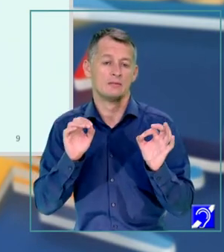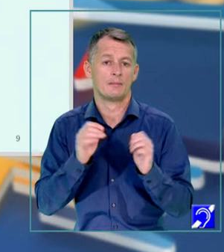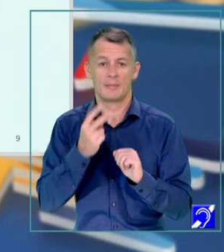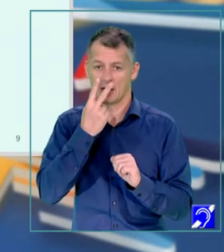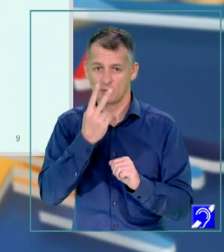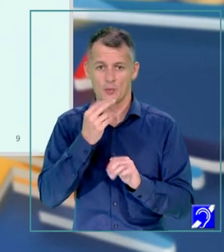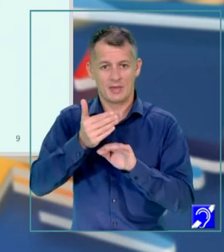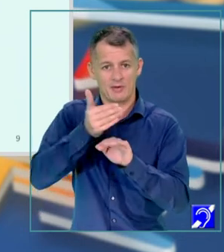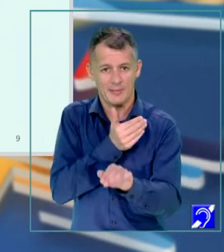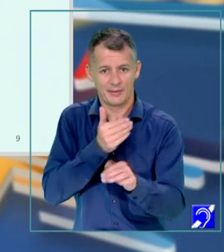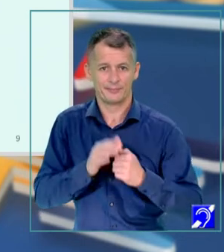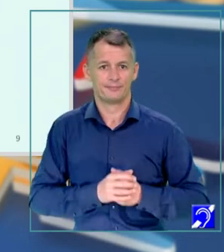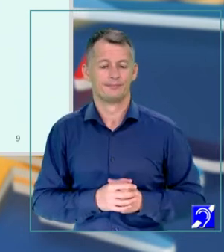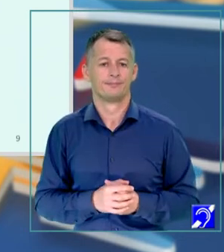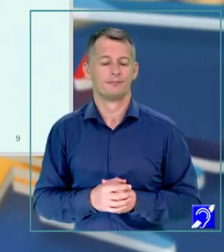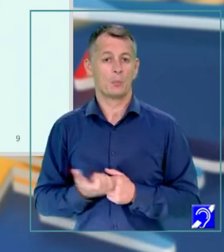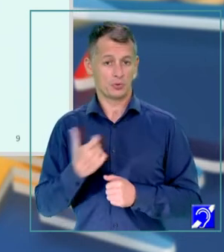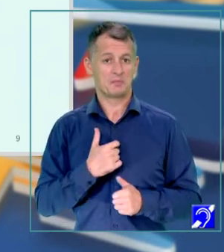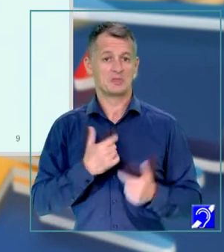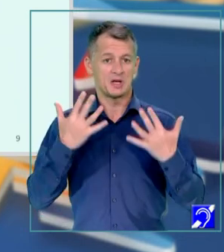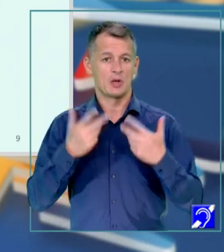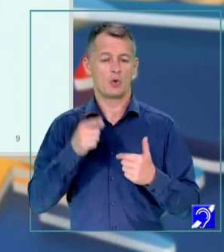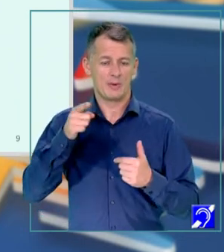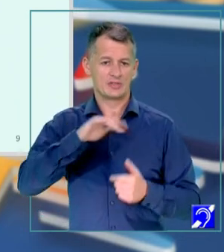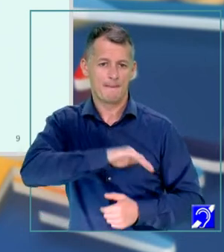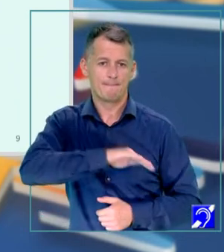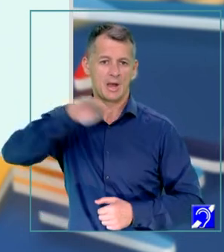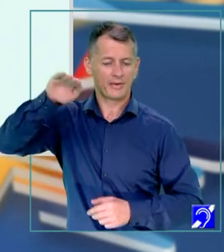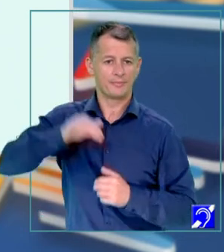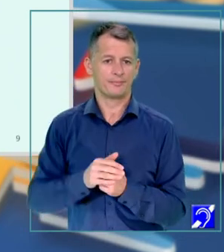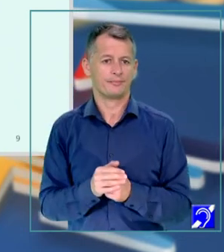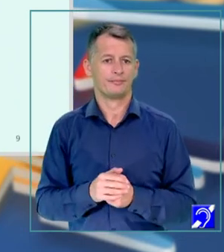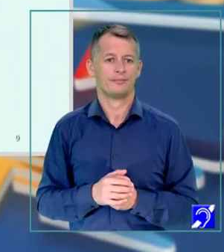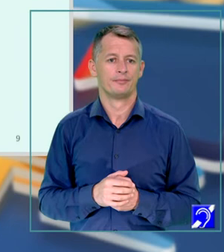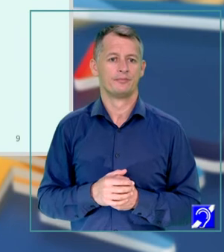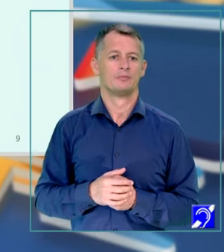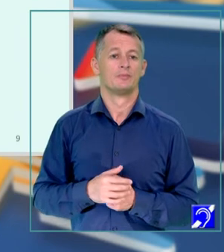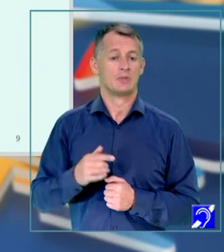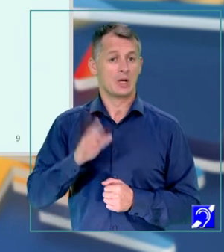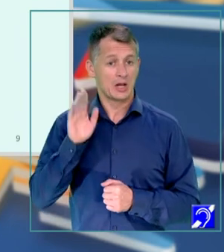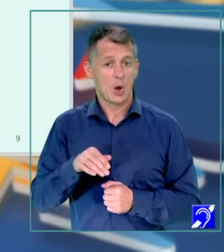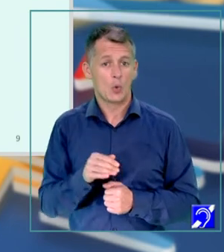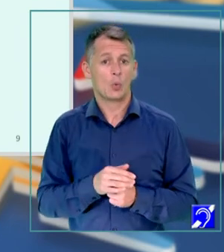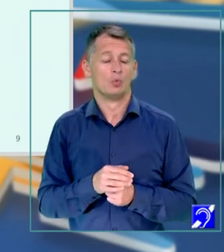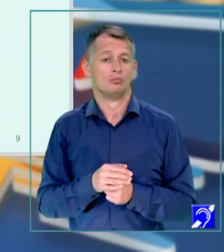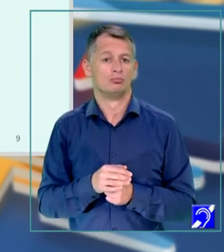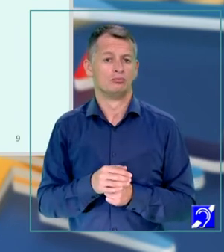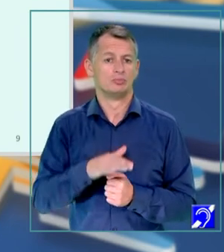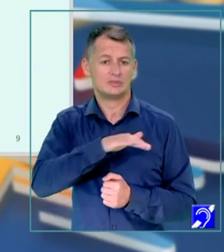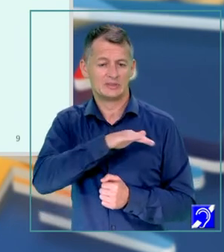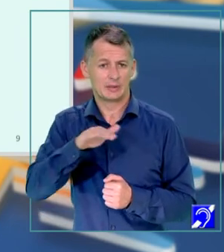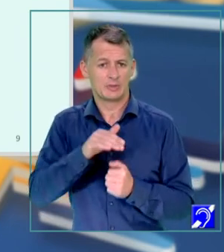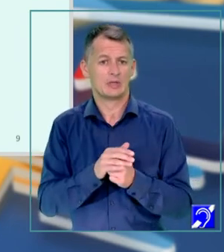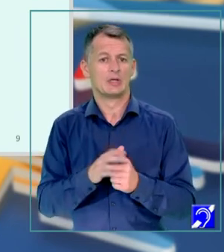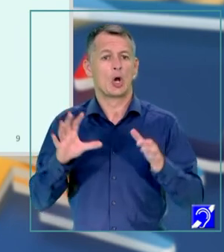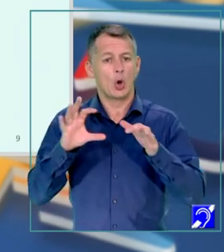cunoaștem două puncte ale dreptei atunci putem calcula Panta dreptei în particular vând teren drept care conțin pe de o parte punctul